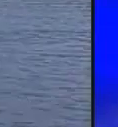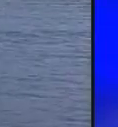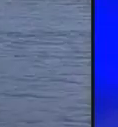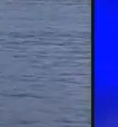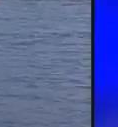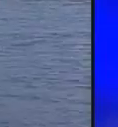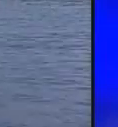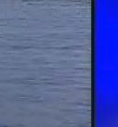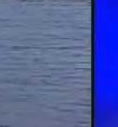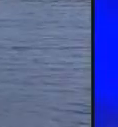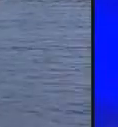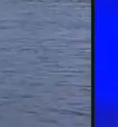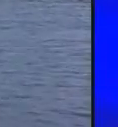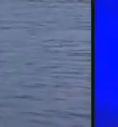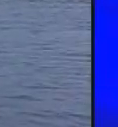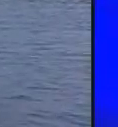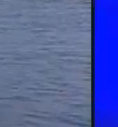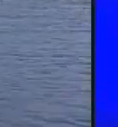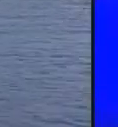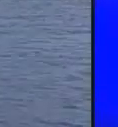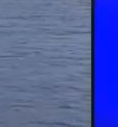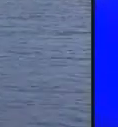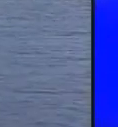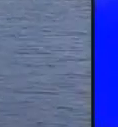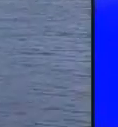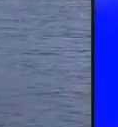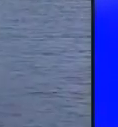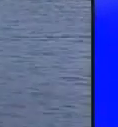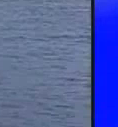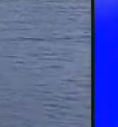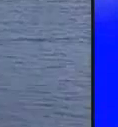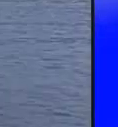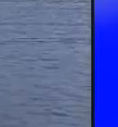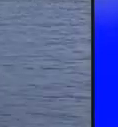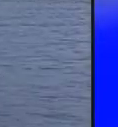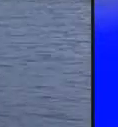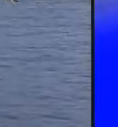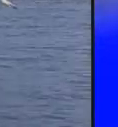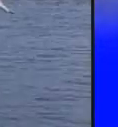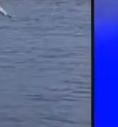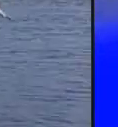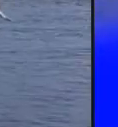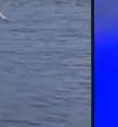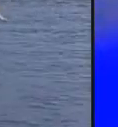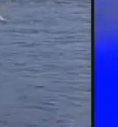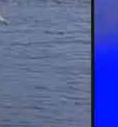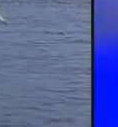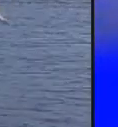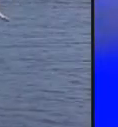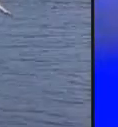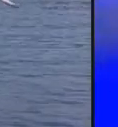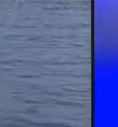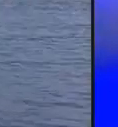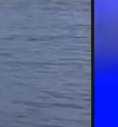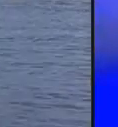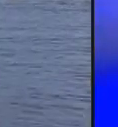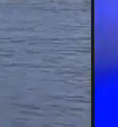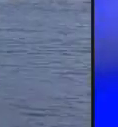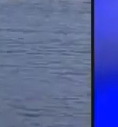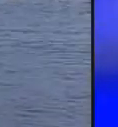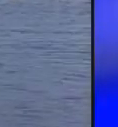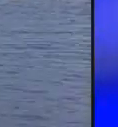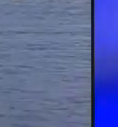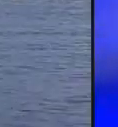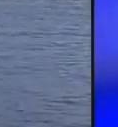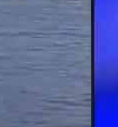体側とバランスです。左脇腹を伸ばします。右脇腹、左足を